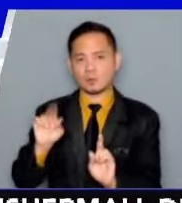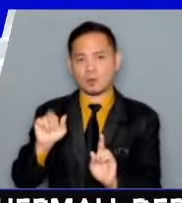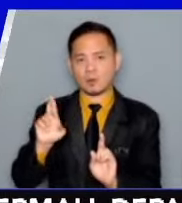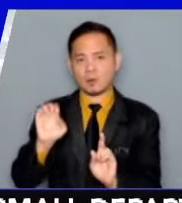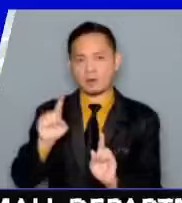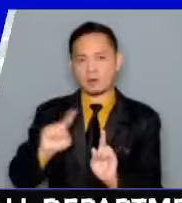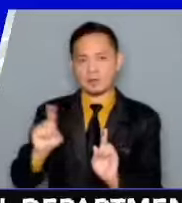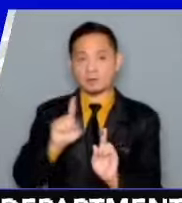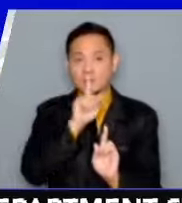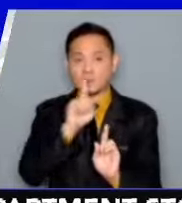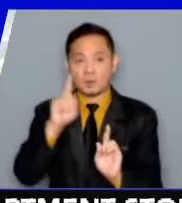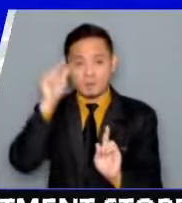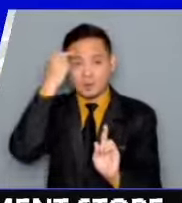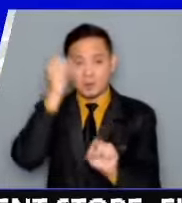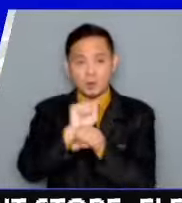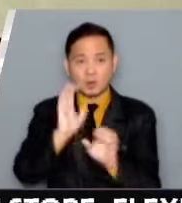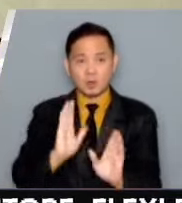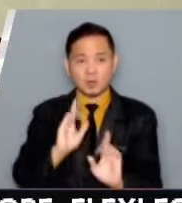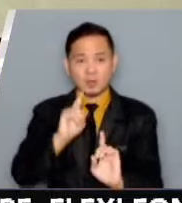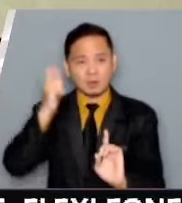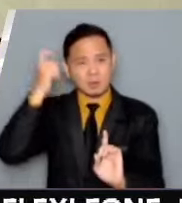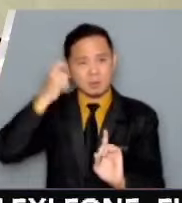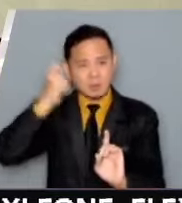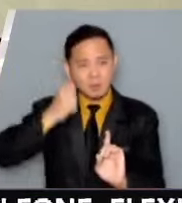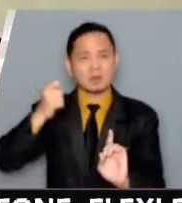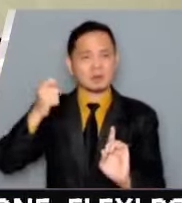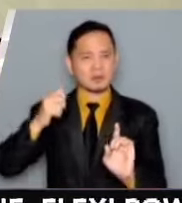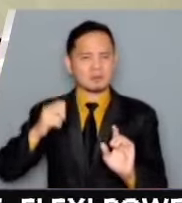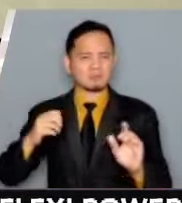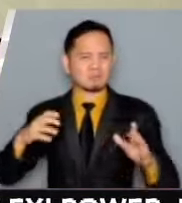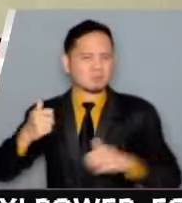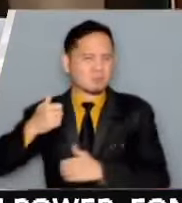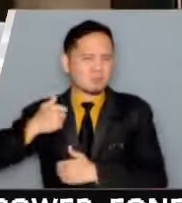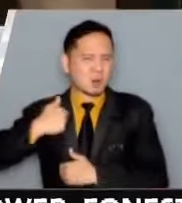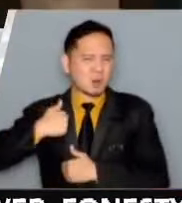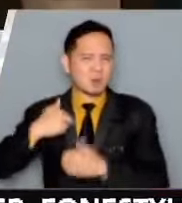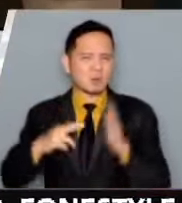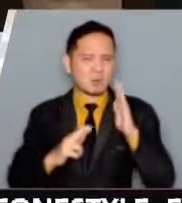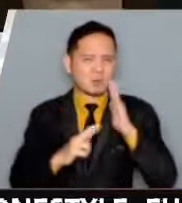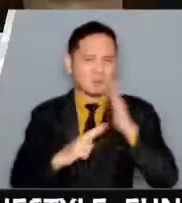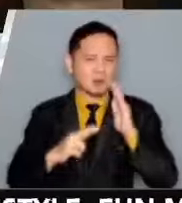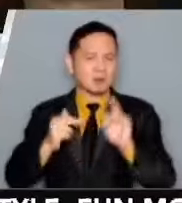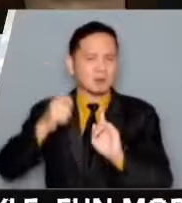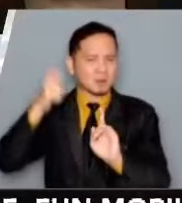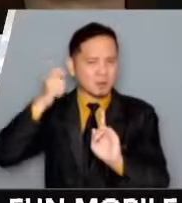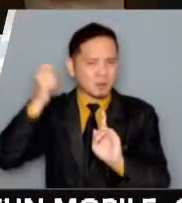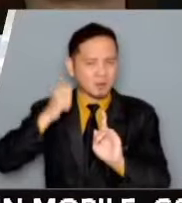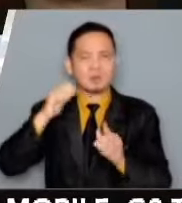government worker at military personel nanindigan ng isang Krista